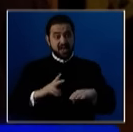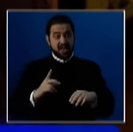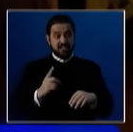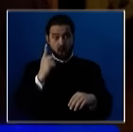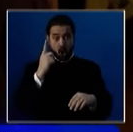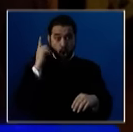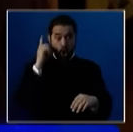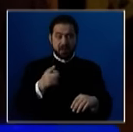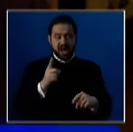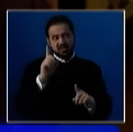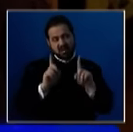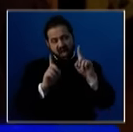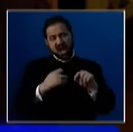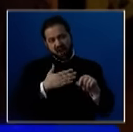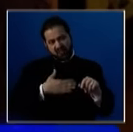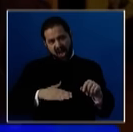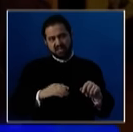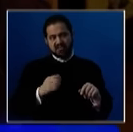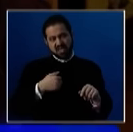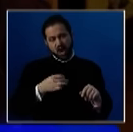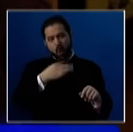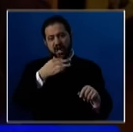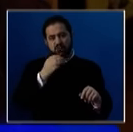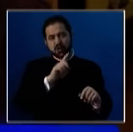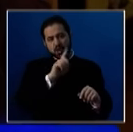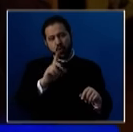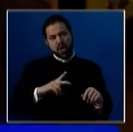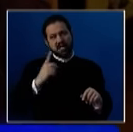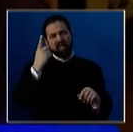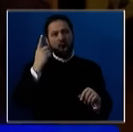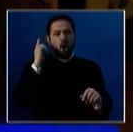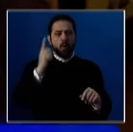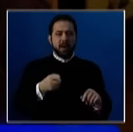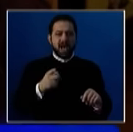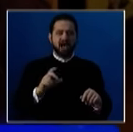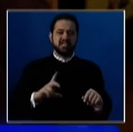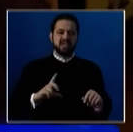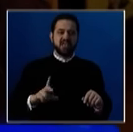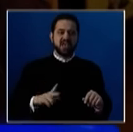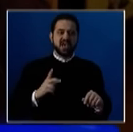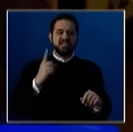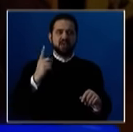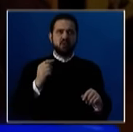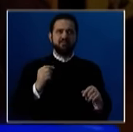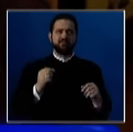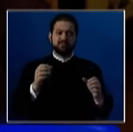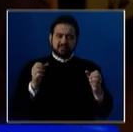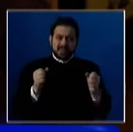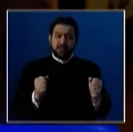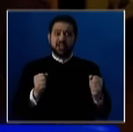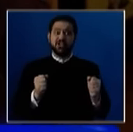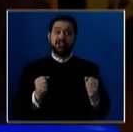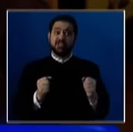atât o obligație dacă vreți, însă eu aș spune că nu este atât o obligație cât un prilej de a-L